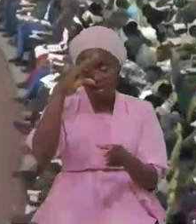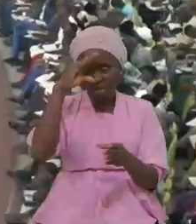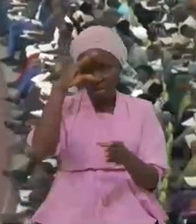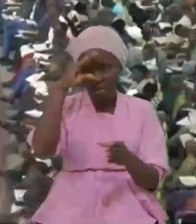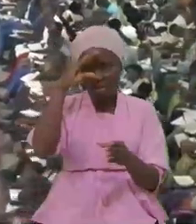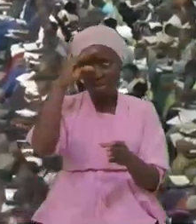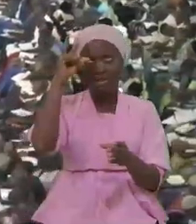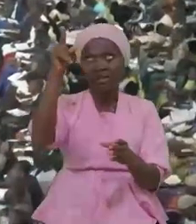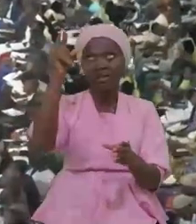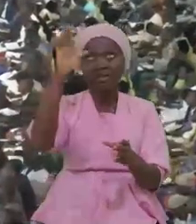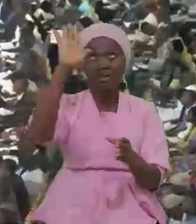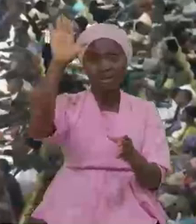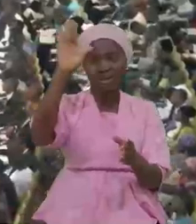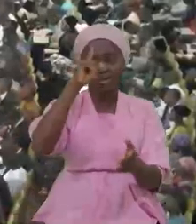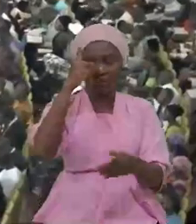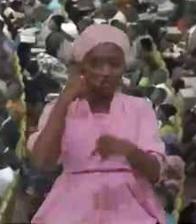vous réussirez.